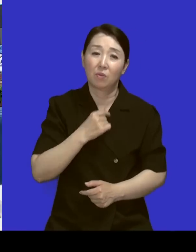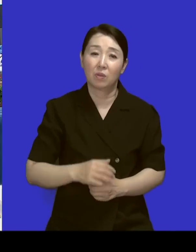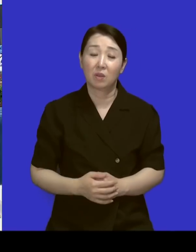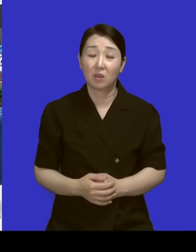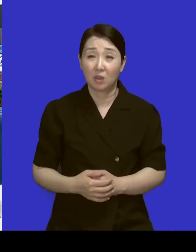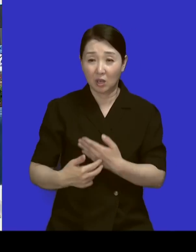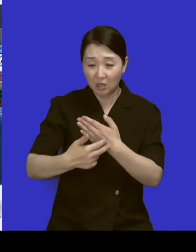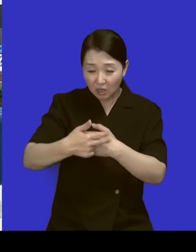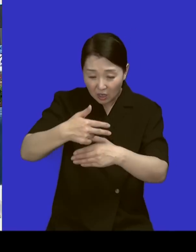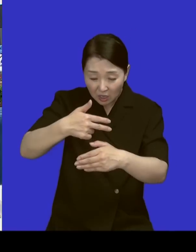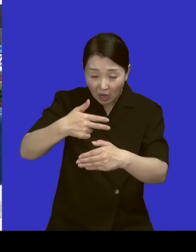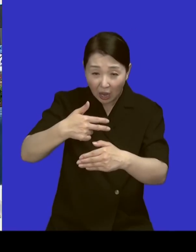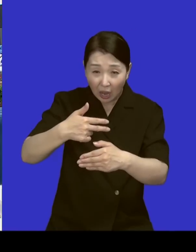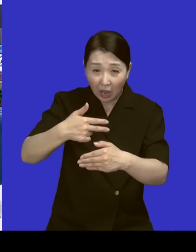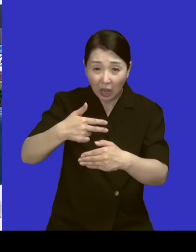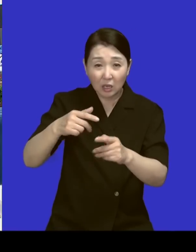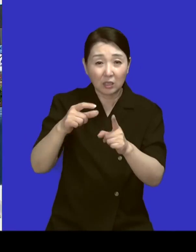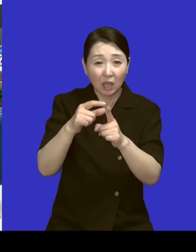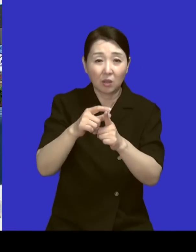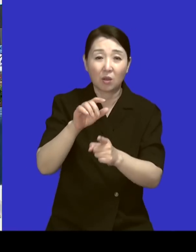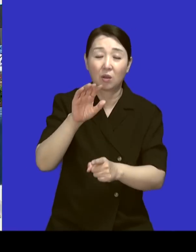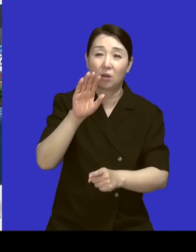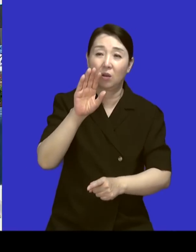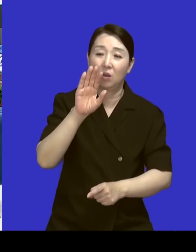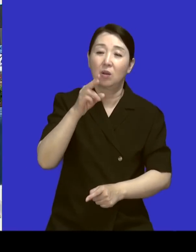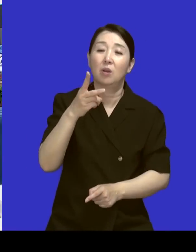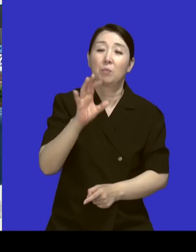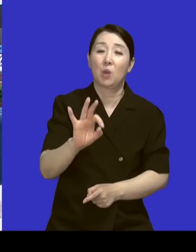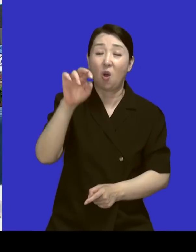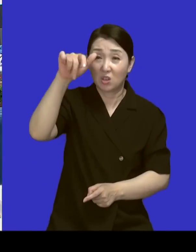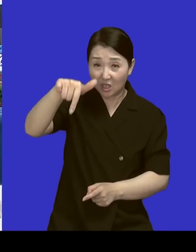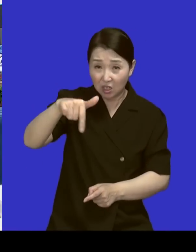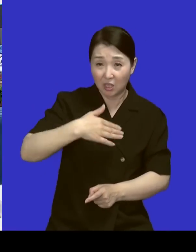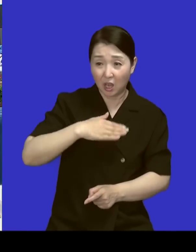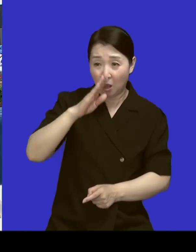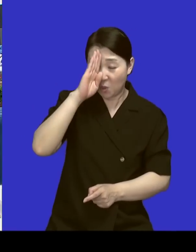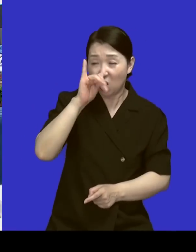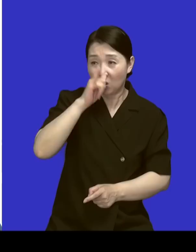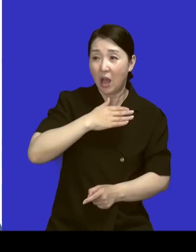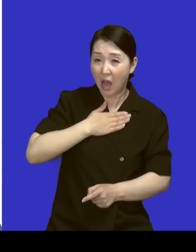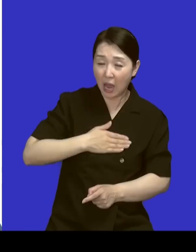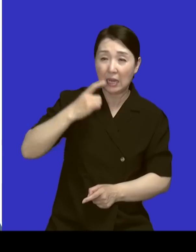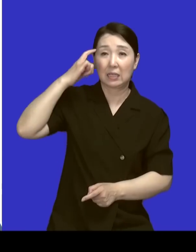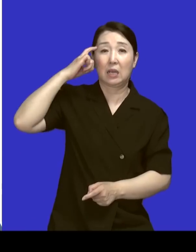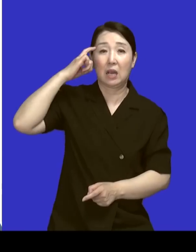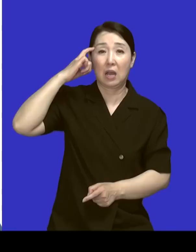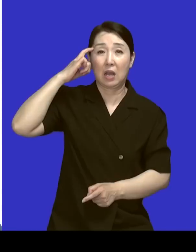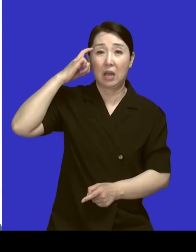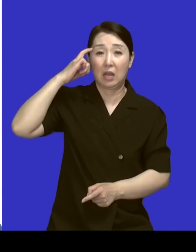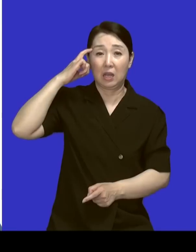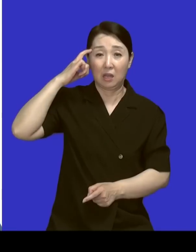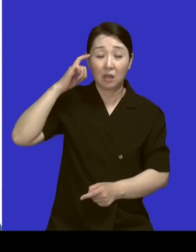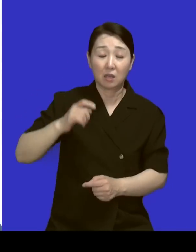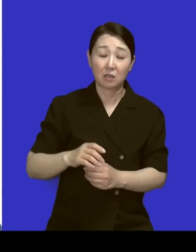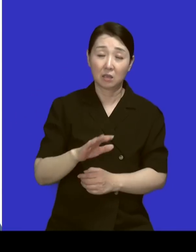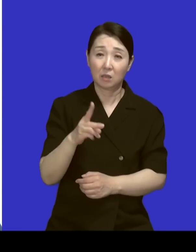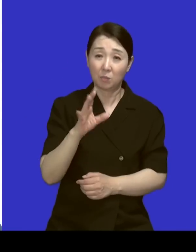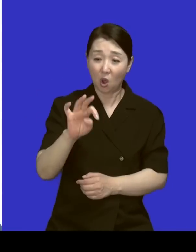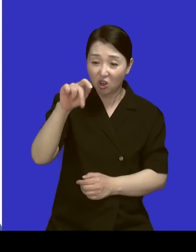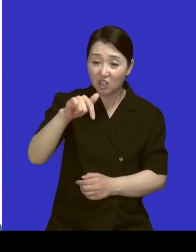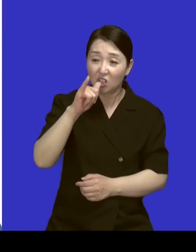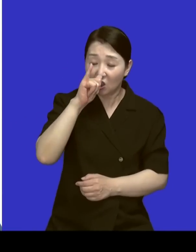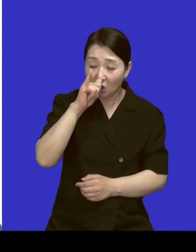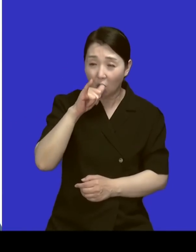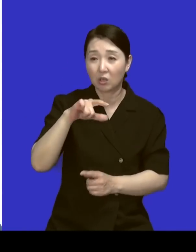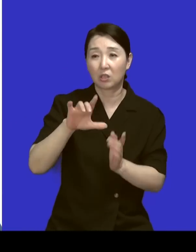병식이라고 하거든요. 예. 내가 병이 있다는 걸 아는 것. 예. 인식하고 있는 것. 예. 그렇죠. 그 병식이 있어야만 치료를 받고 약을